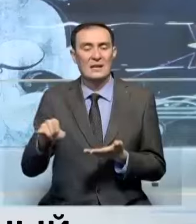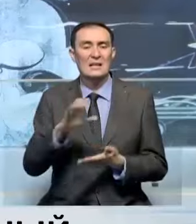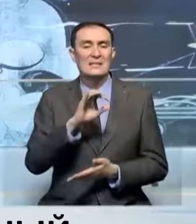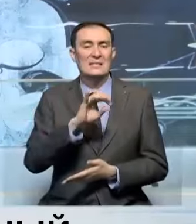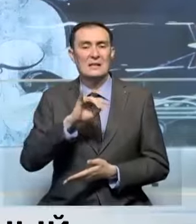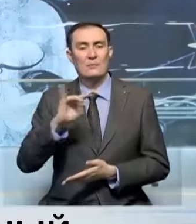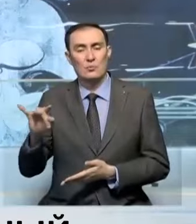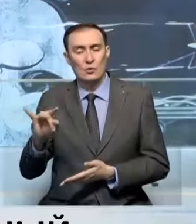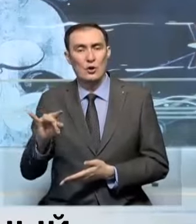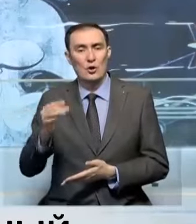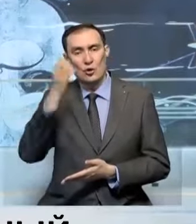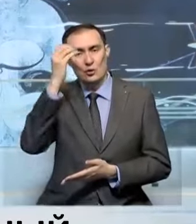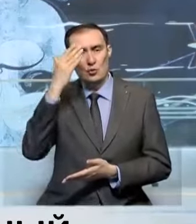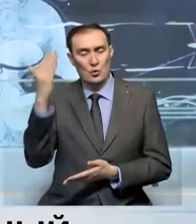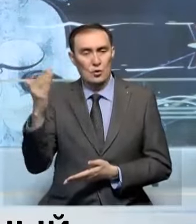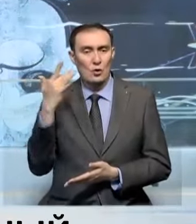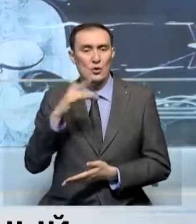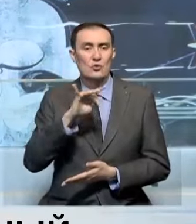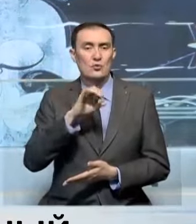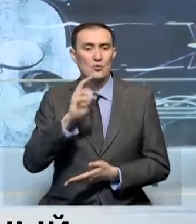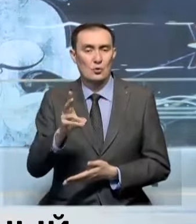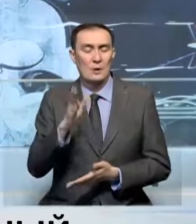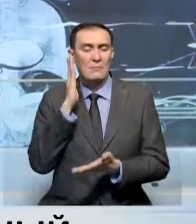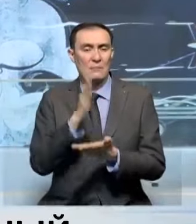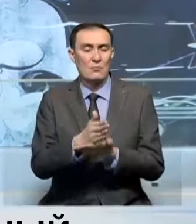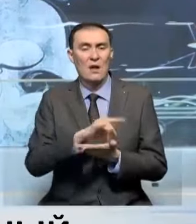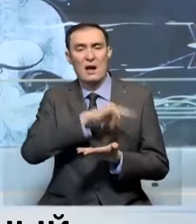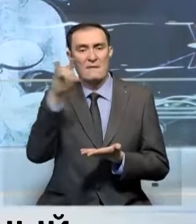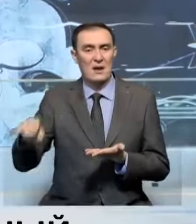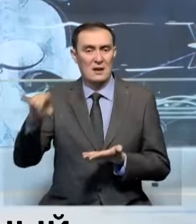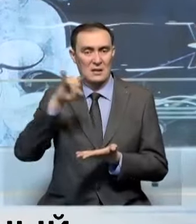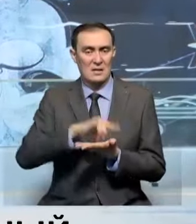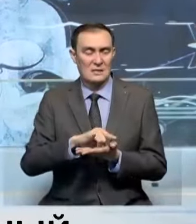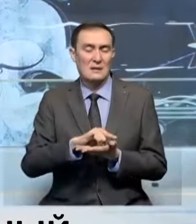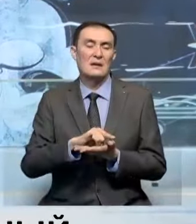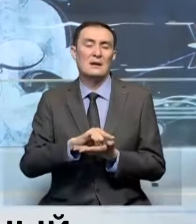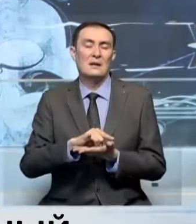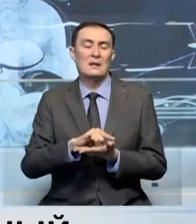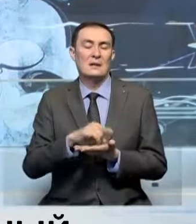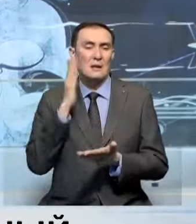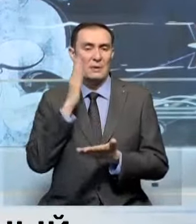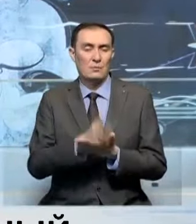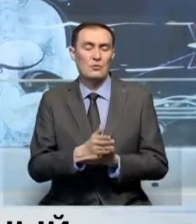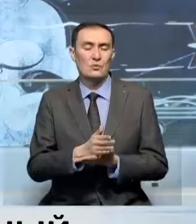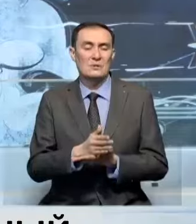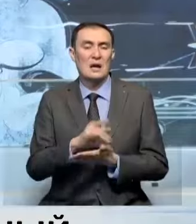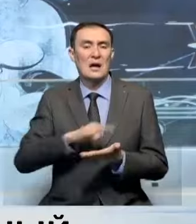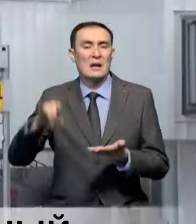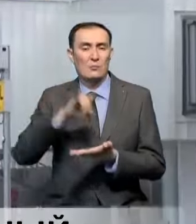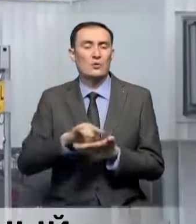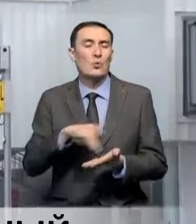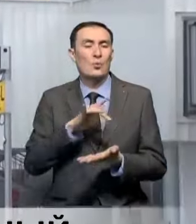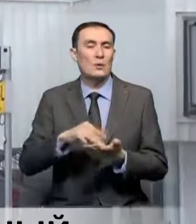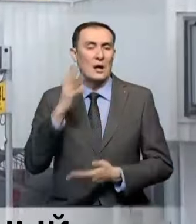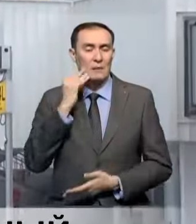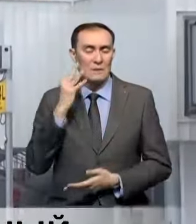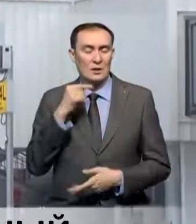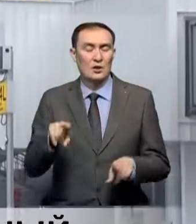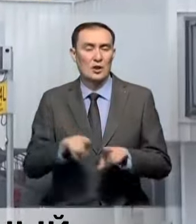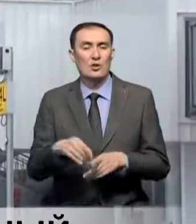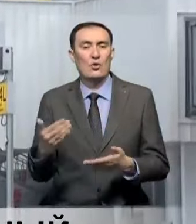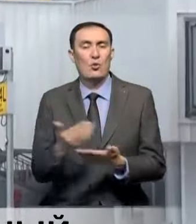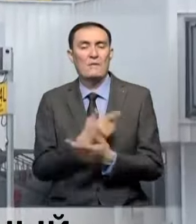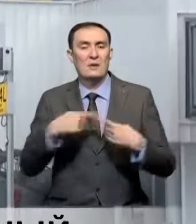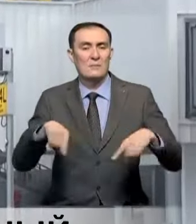Сингапур это Токио это нью-йорк прямые авиарейсы именно с а с аэропорта Алматы Кроме того новый